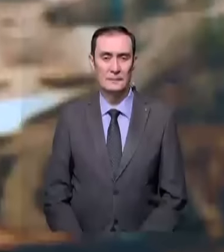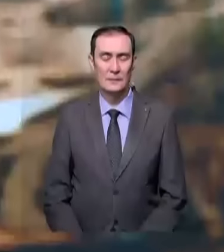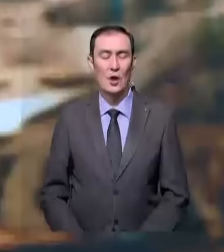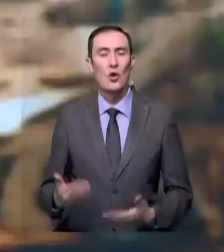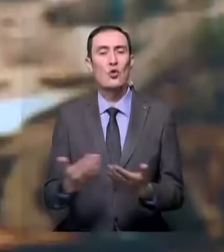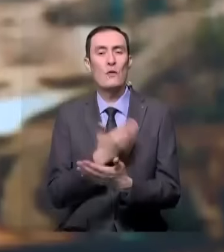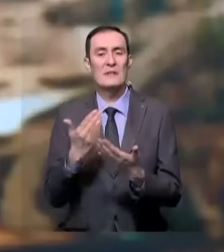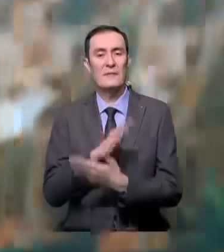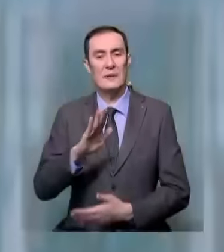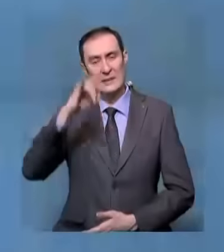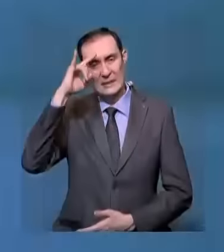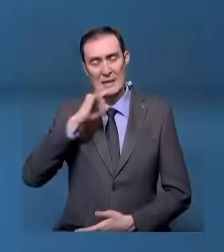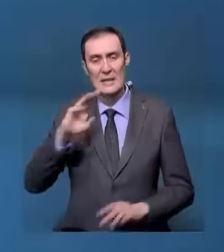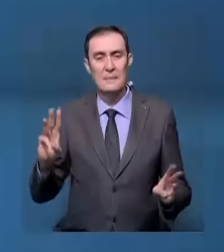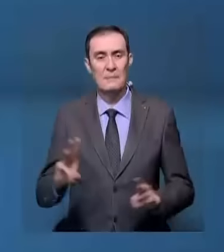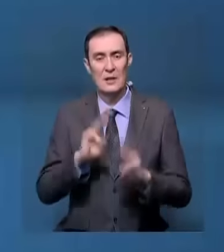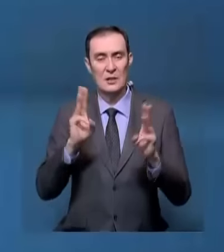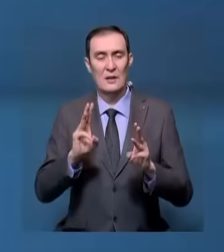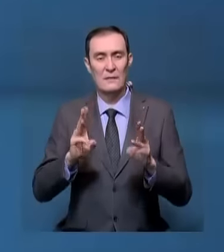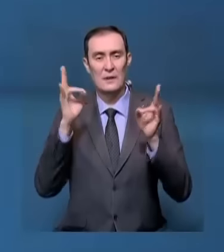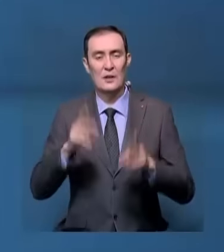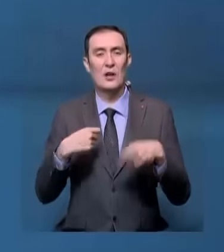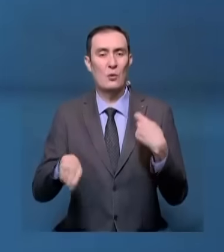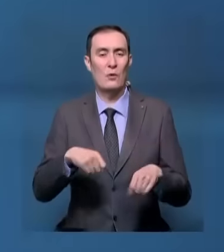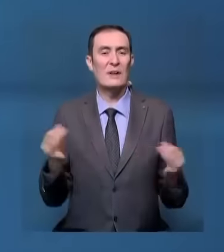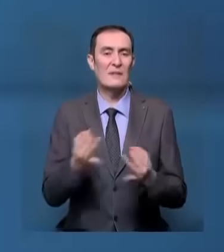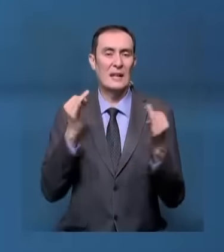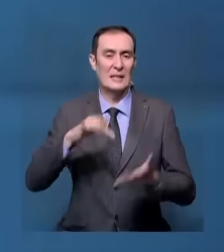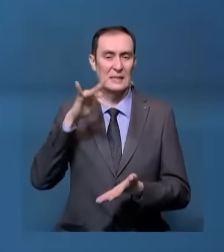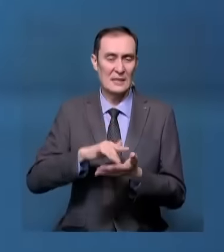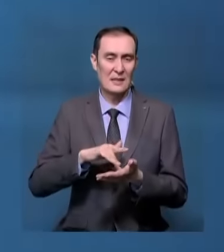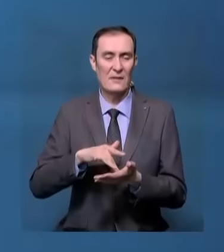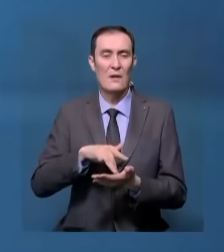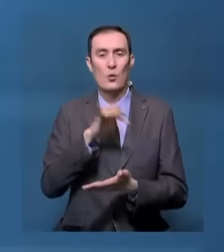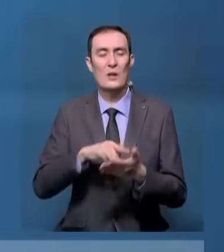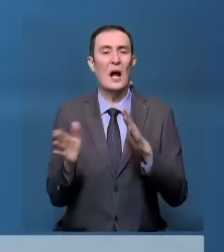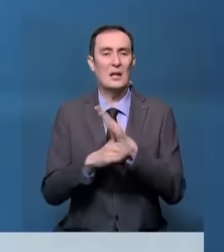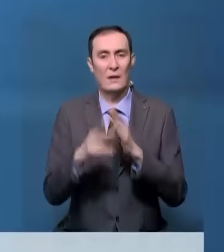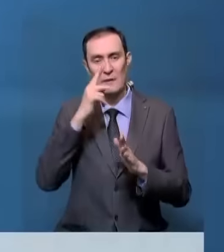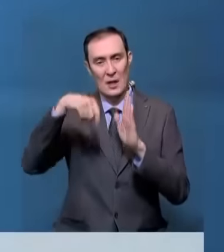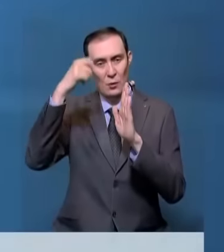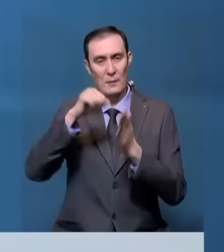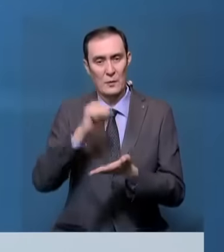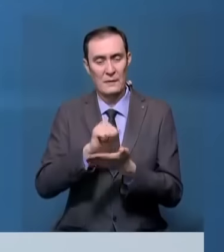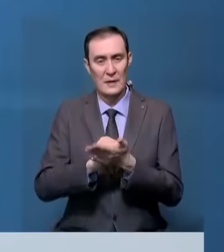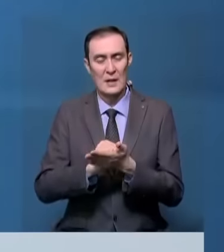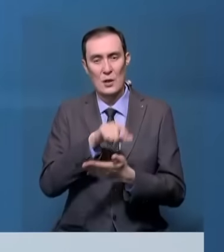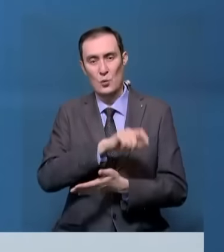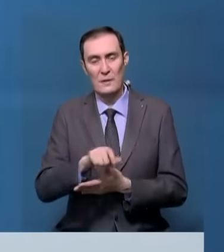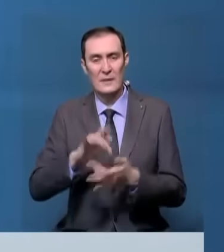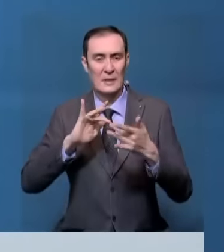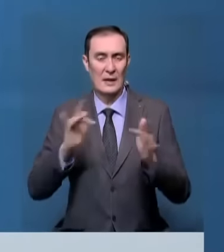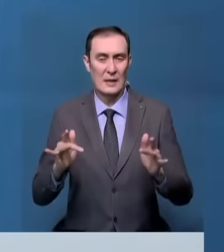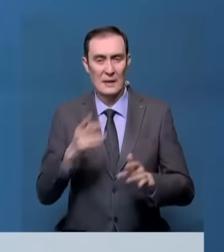О событиях в нашей стране. Пожар вспыхнул в одном из торгово-развлекательных центров Атырау. На кадрах, опубликованных очевидцами в